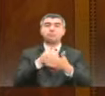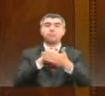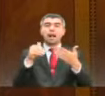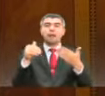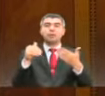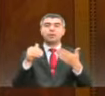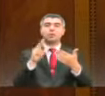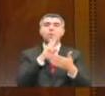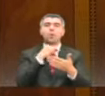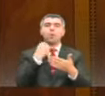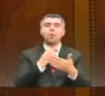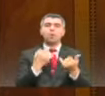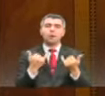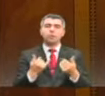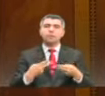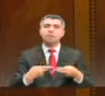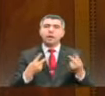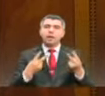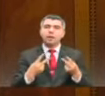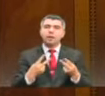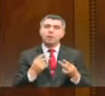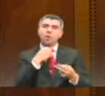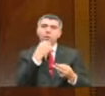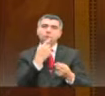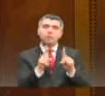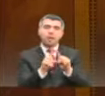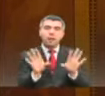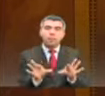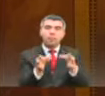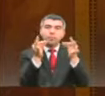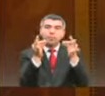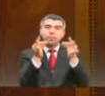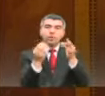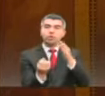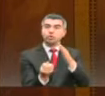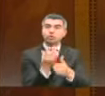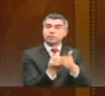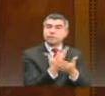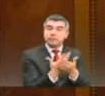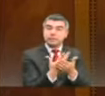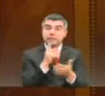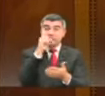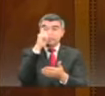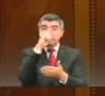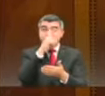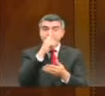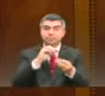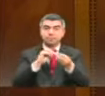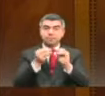أقدمه اليوم من تحديد الأولويات الكبرى وفرز التحديات الرئيسة المطروحة على بلادنا